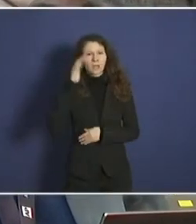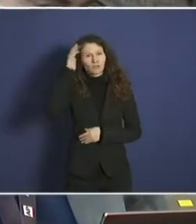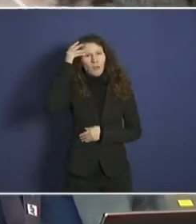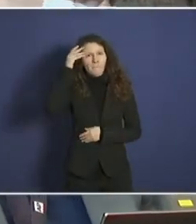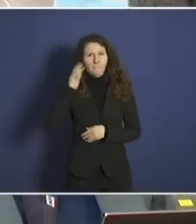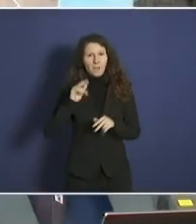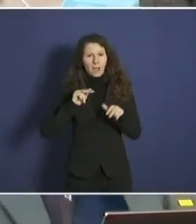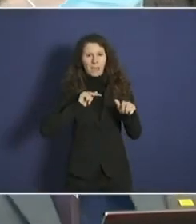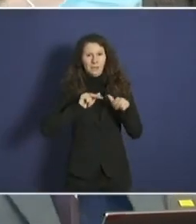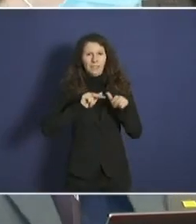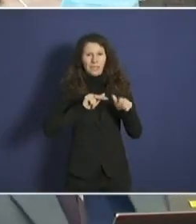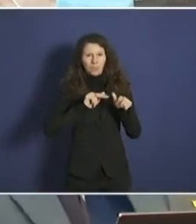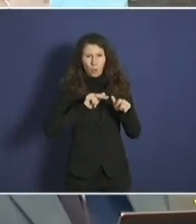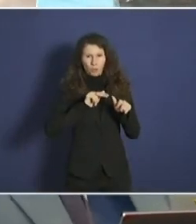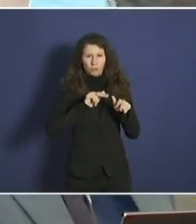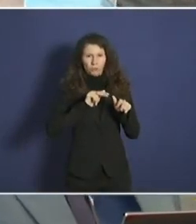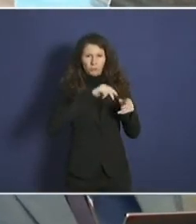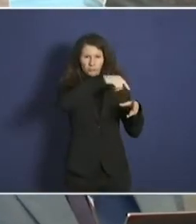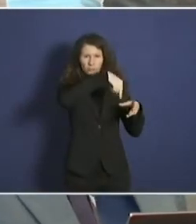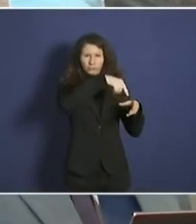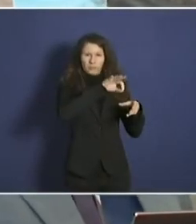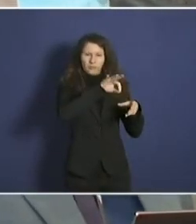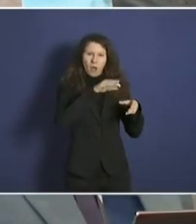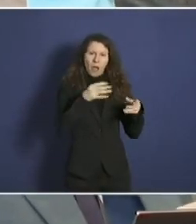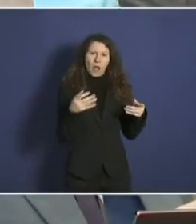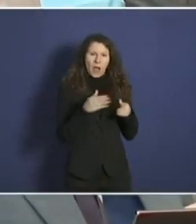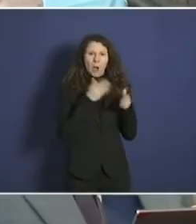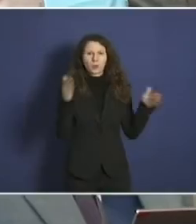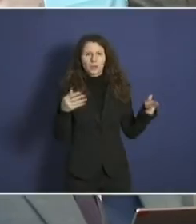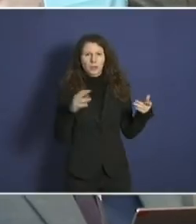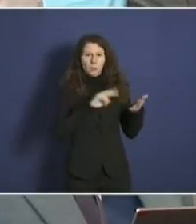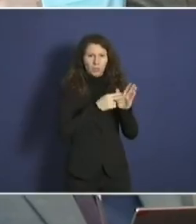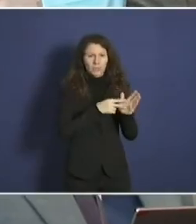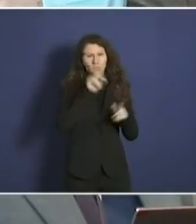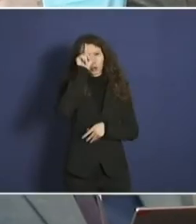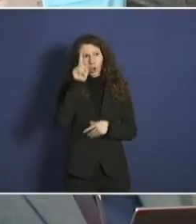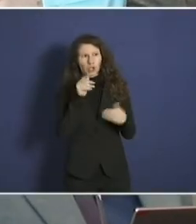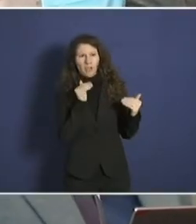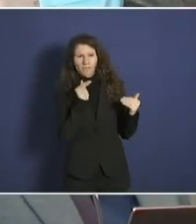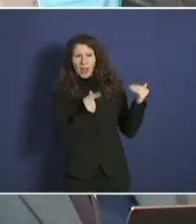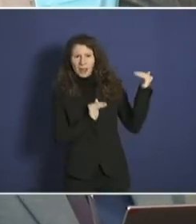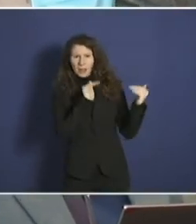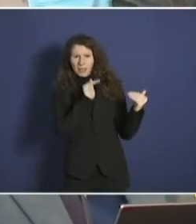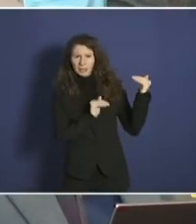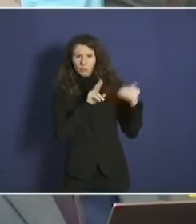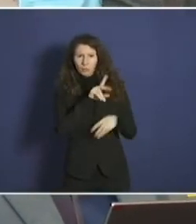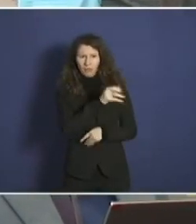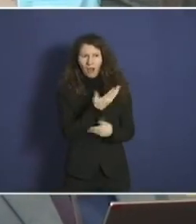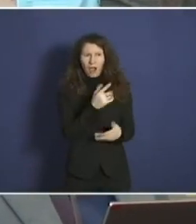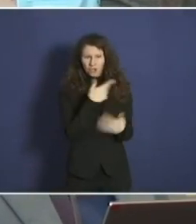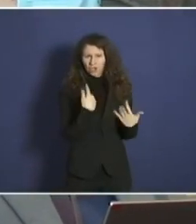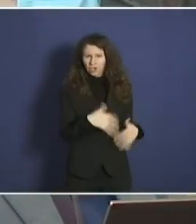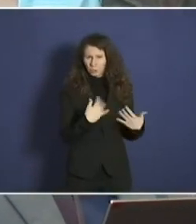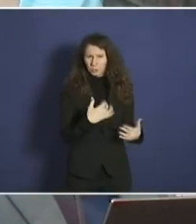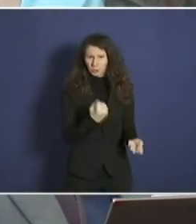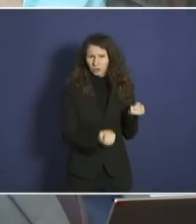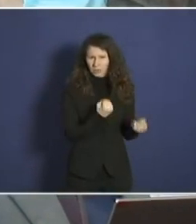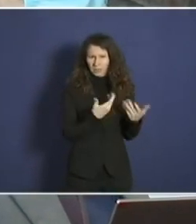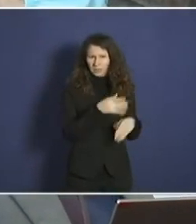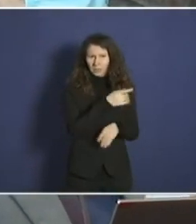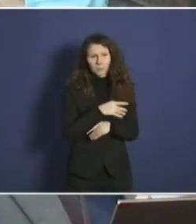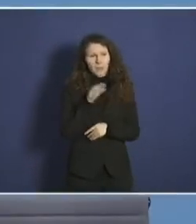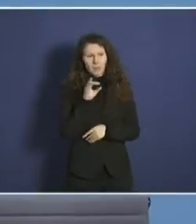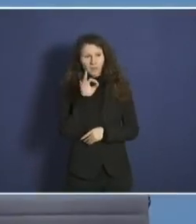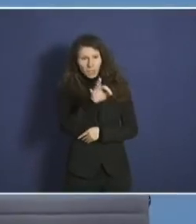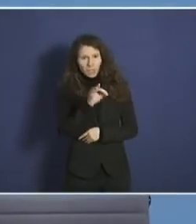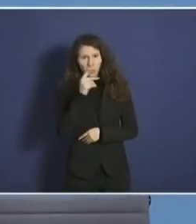für die Außenpolitik und für das deutsche Verhältnis mit den USA. Nun bleiben Ihnen aber nur noch wenige Monate im Jahr. Und